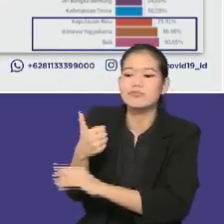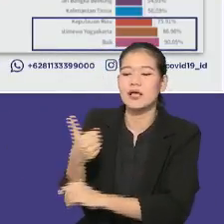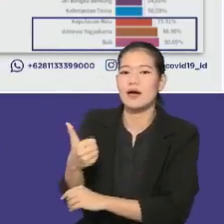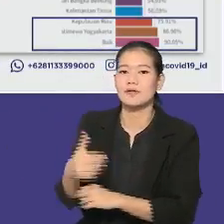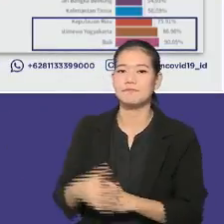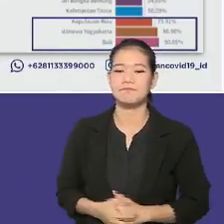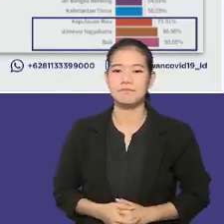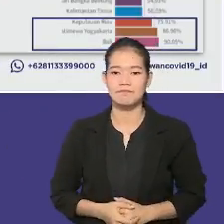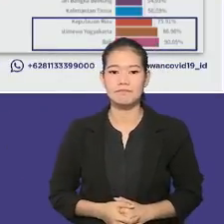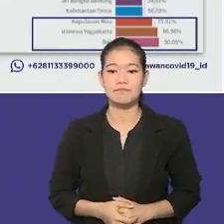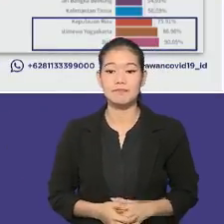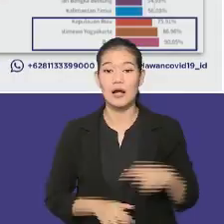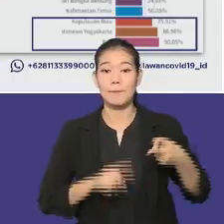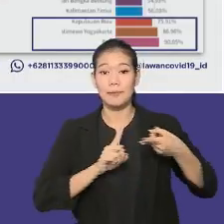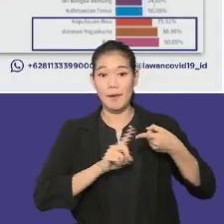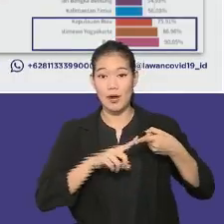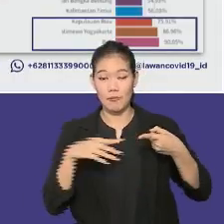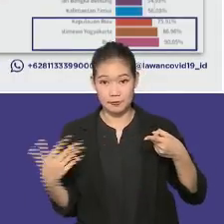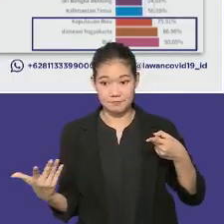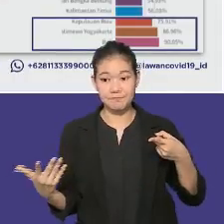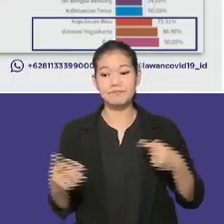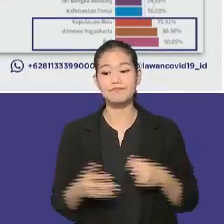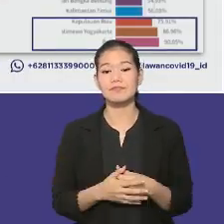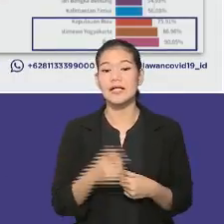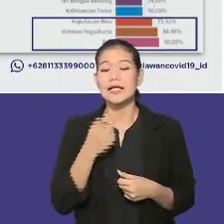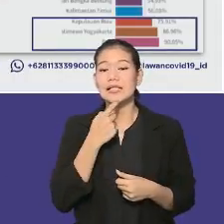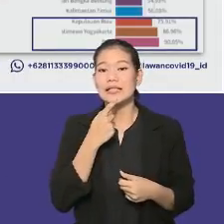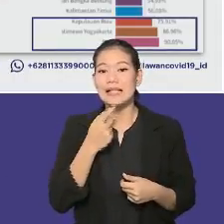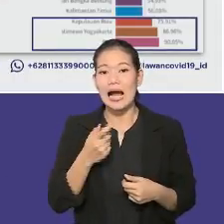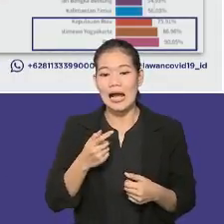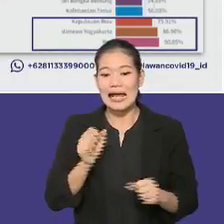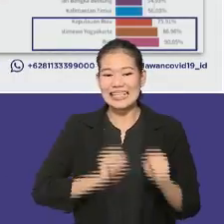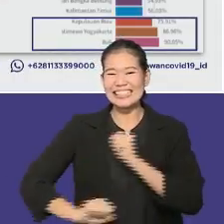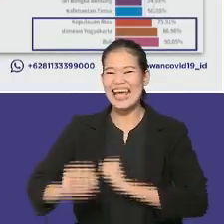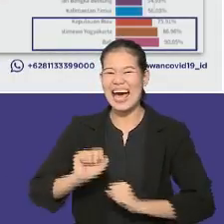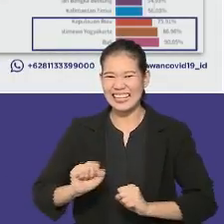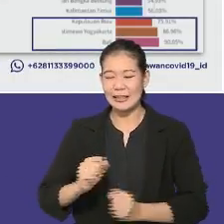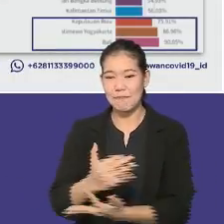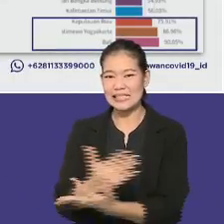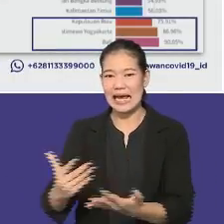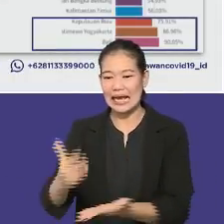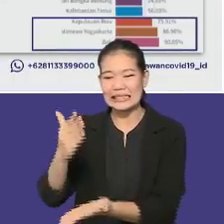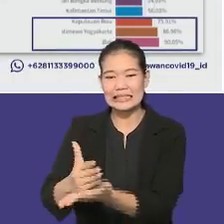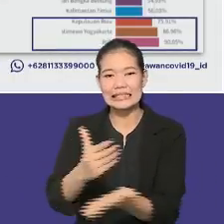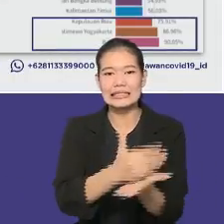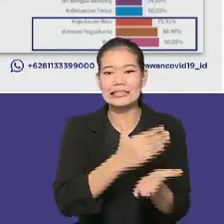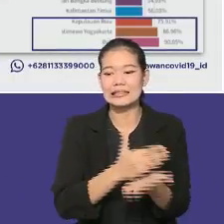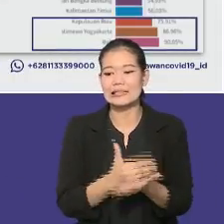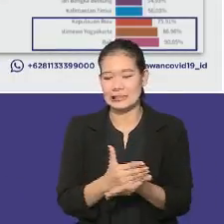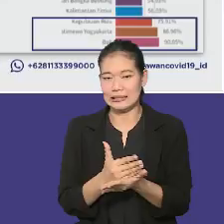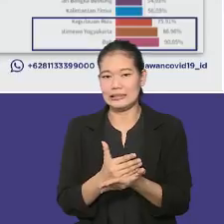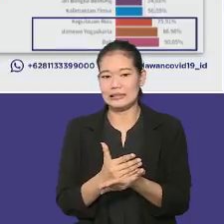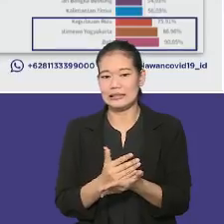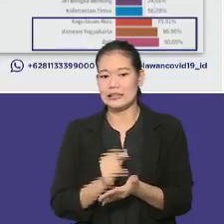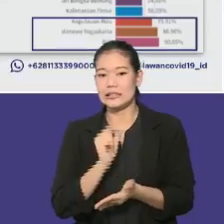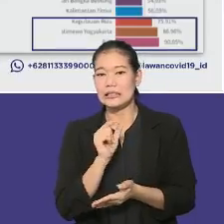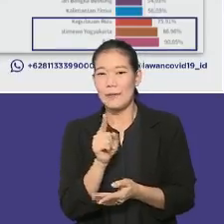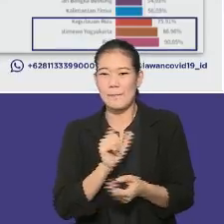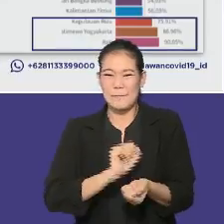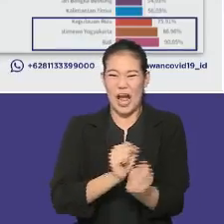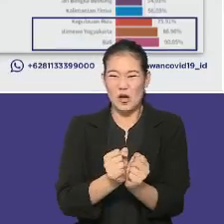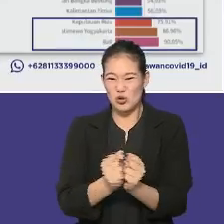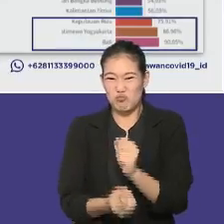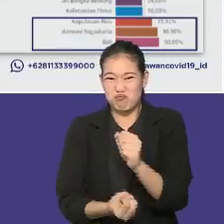naiknya kasus. Yang pertama, mengendalikan mobilitas. Pengetatan mobilitas akibat lonjakan